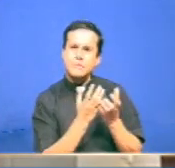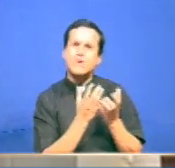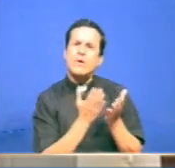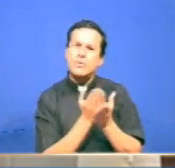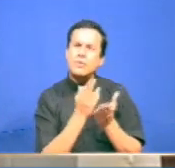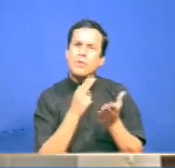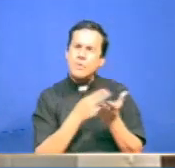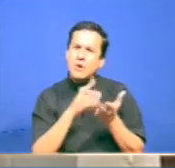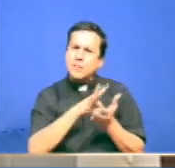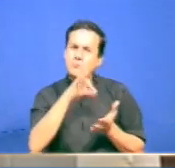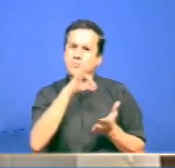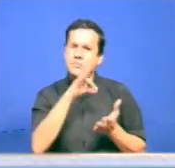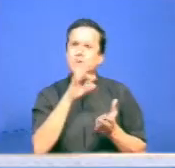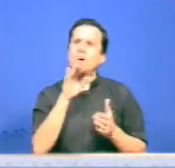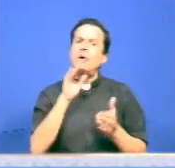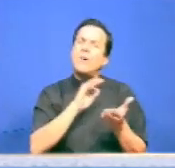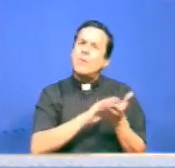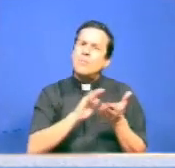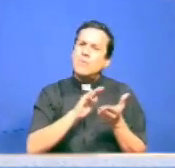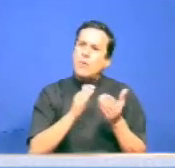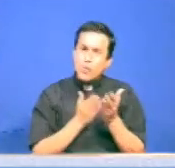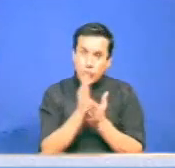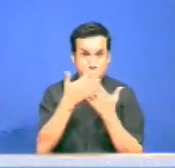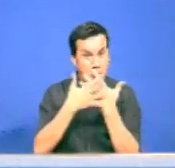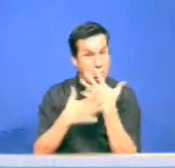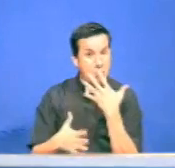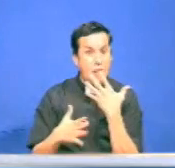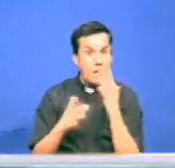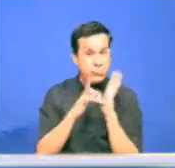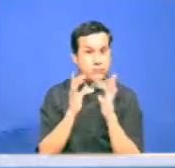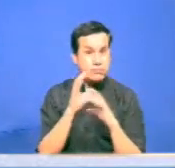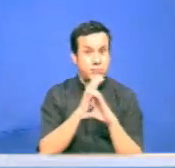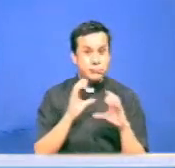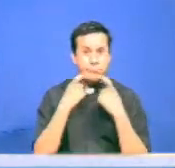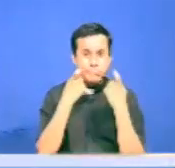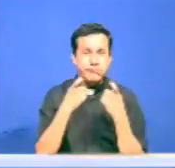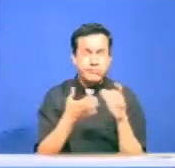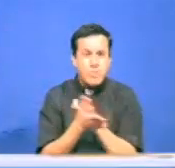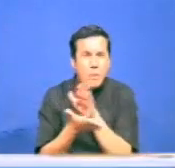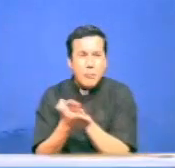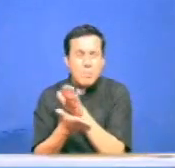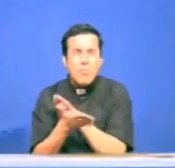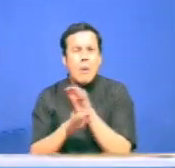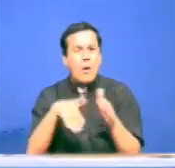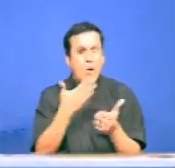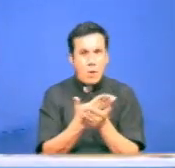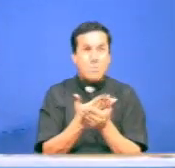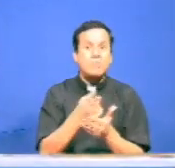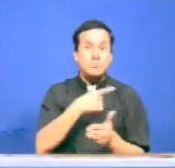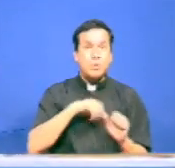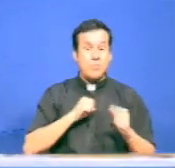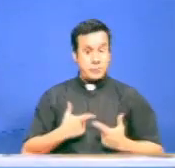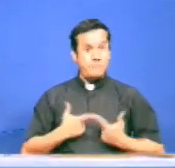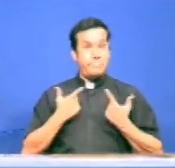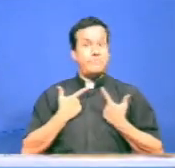Mtakatifu, tuokoe kwa mwili na damu yako hii takatifu katika maovu yetu yote na mabaya yote. Tuwezeshe daima